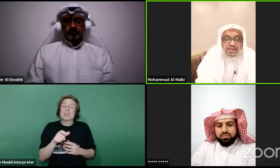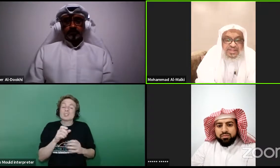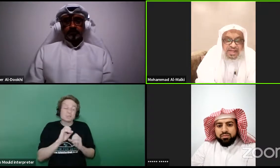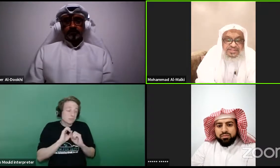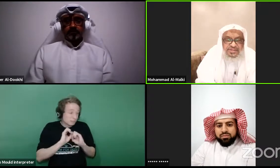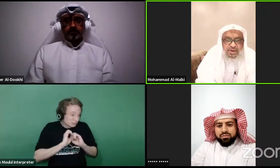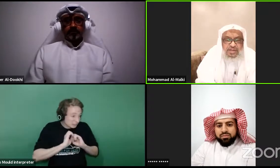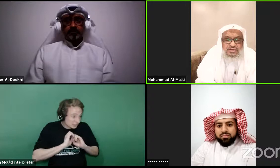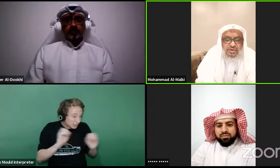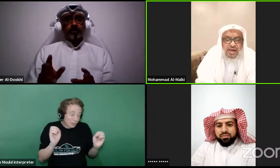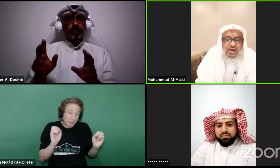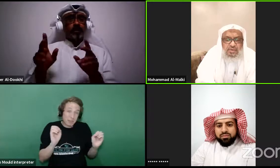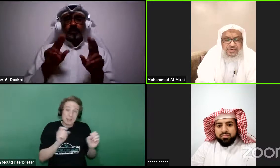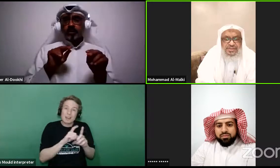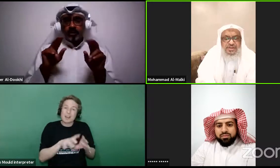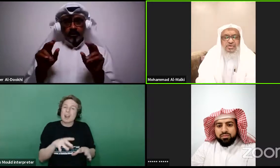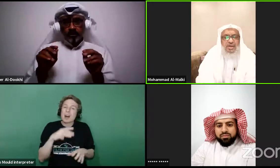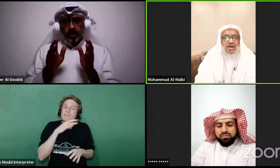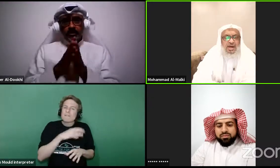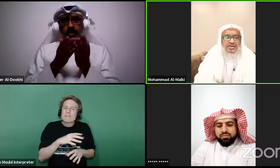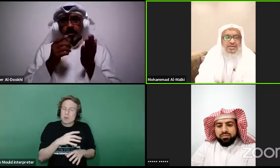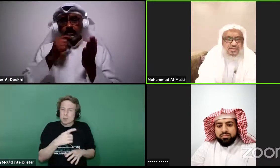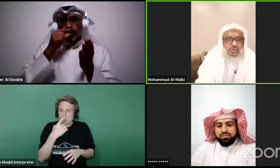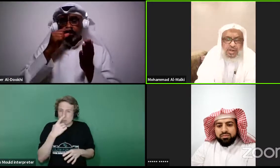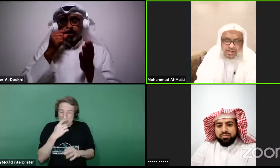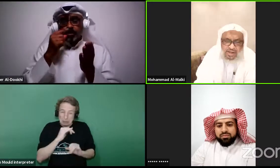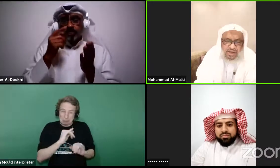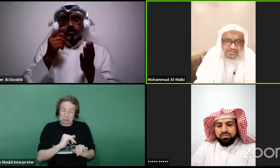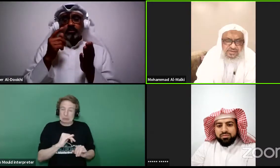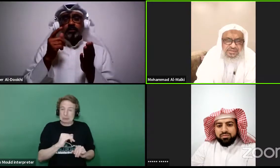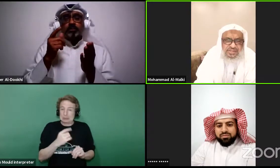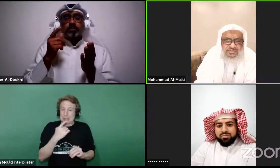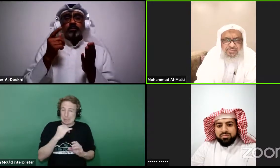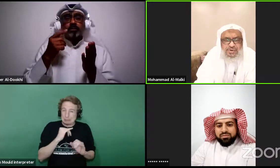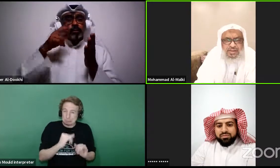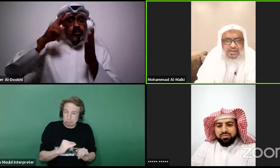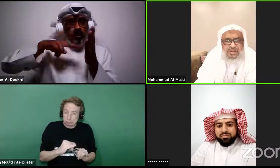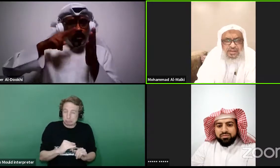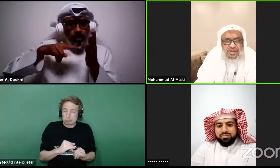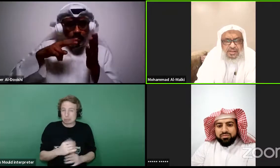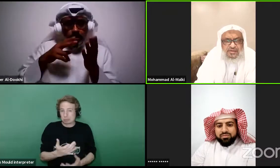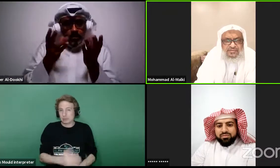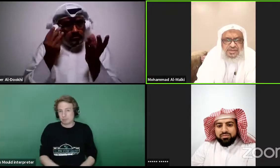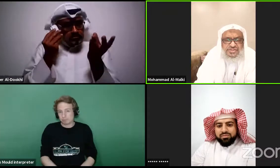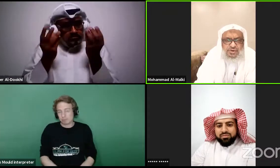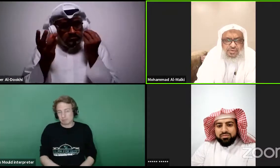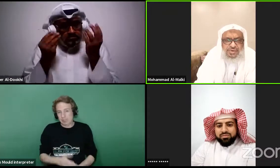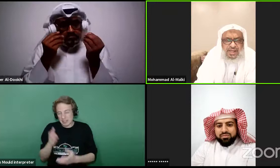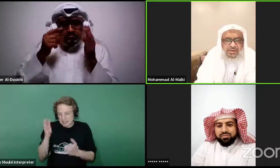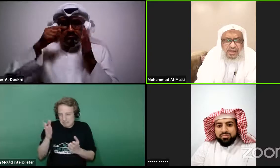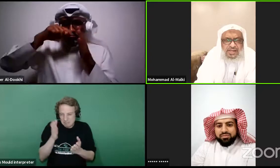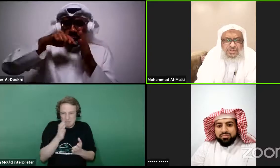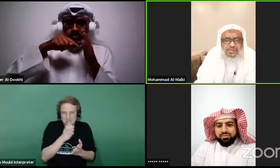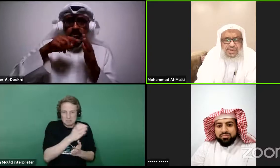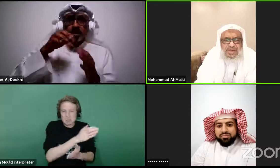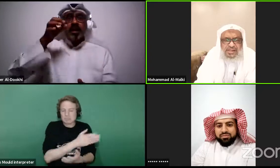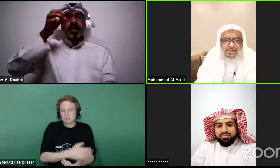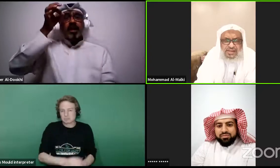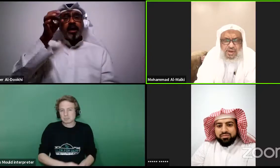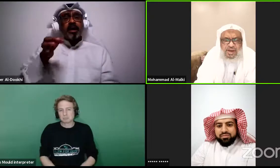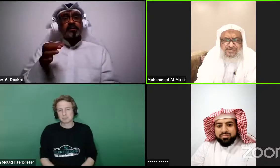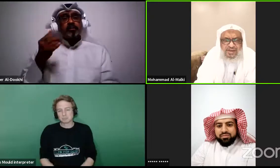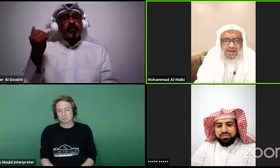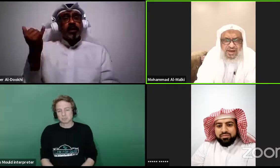دمنا نتحدث عن القرآن وفضل القرآن وقراءته وتدبره، فيجدر بنا ويحسن بنا